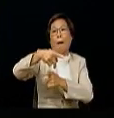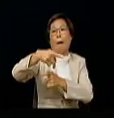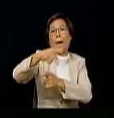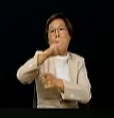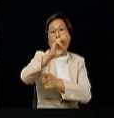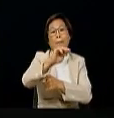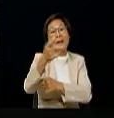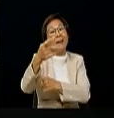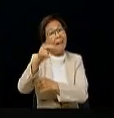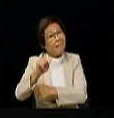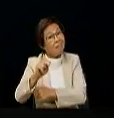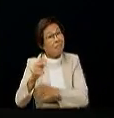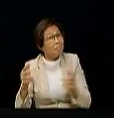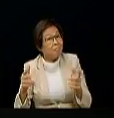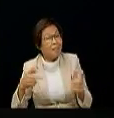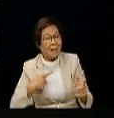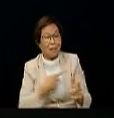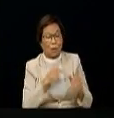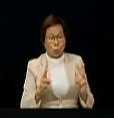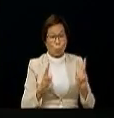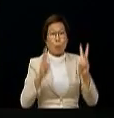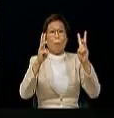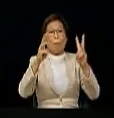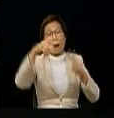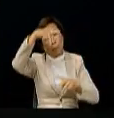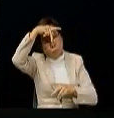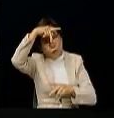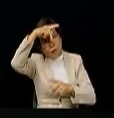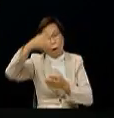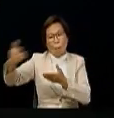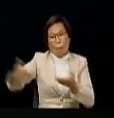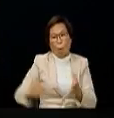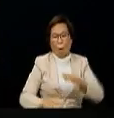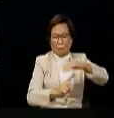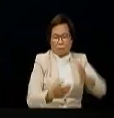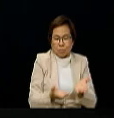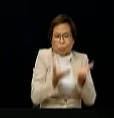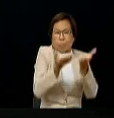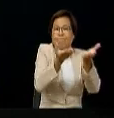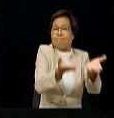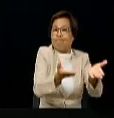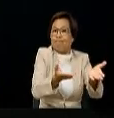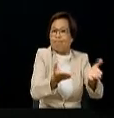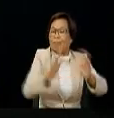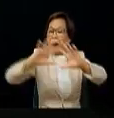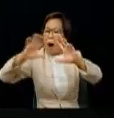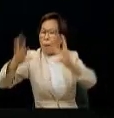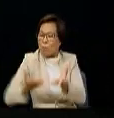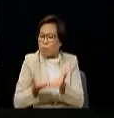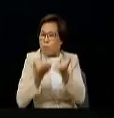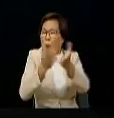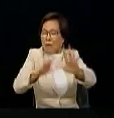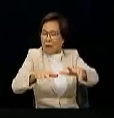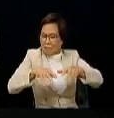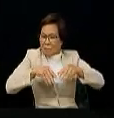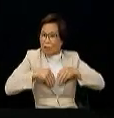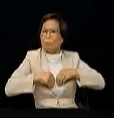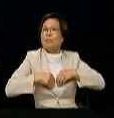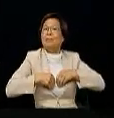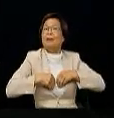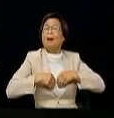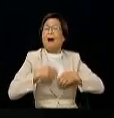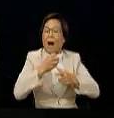negara kami di Wisma Putra membawa udah strike ventas antarabangsa supaya Ia diterima pakai